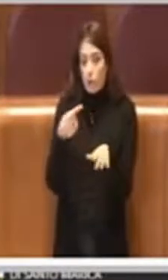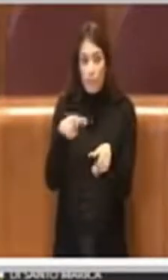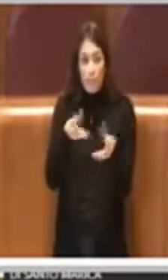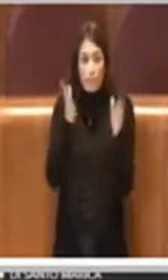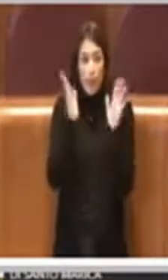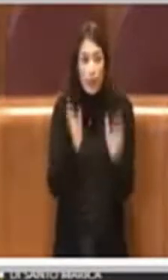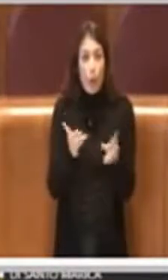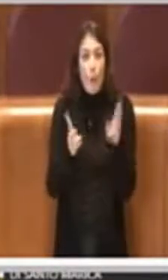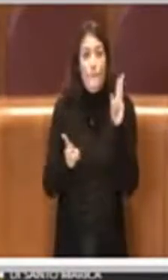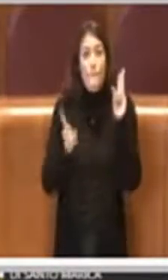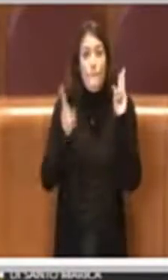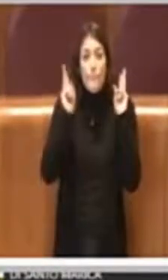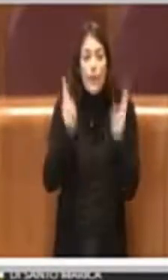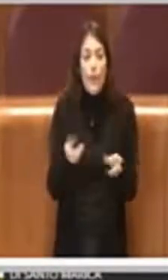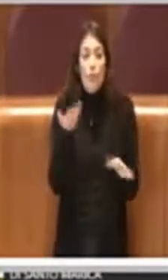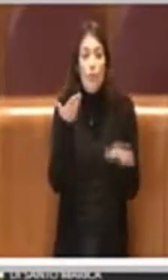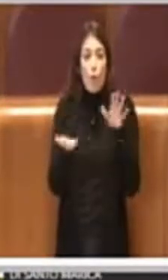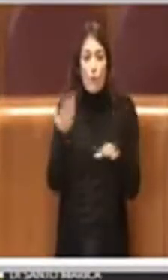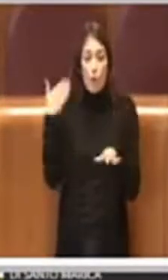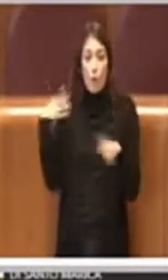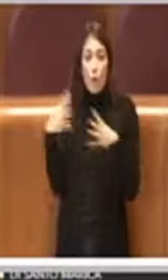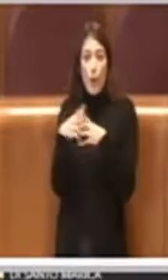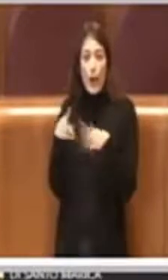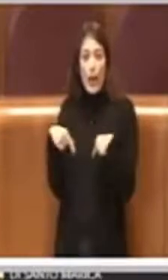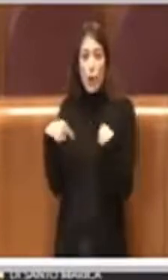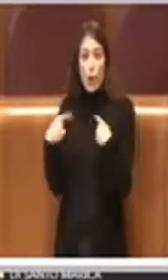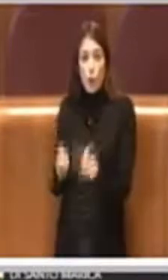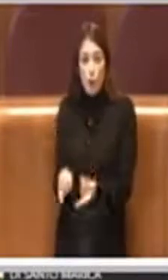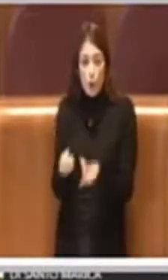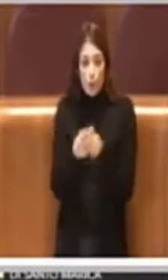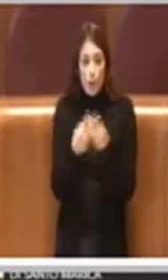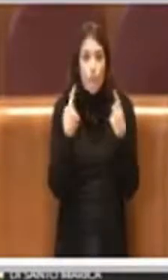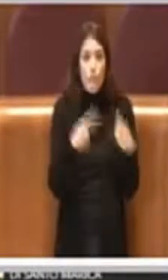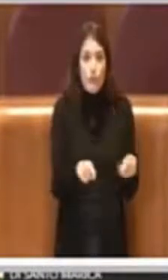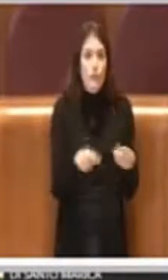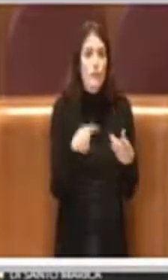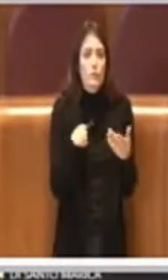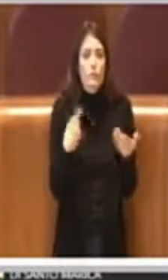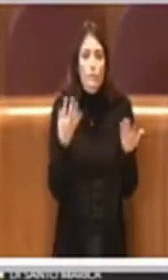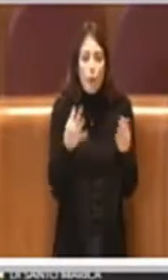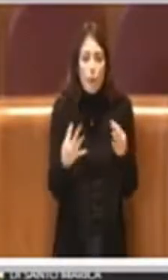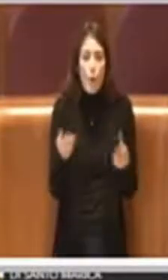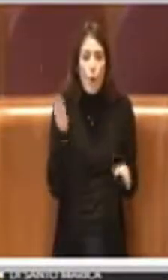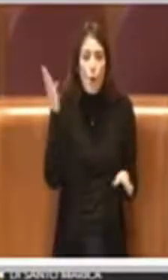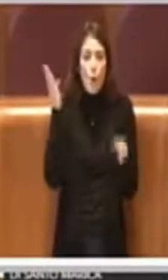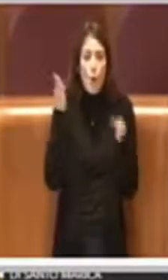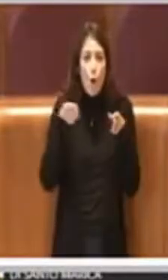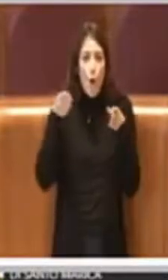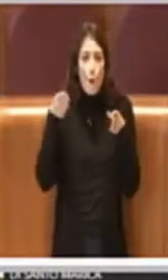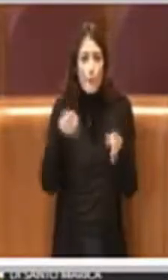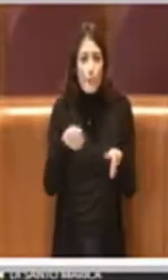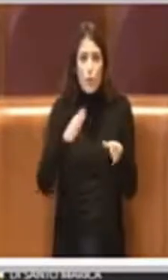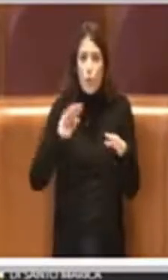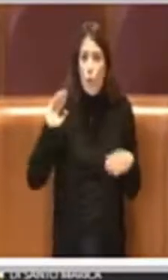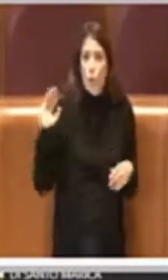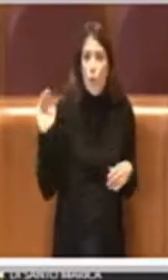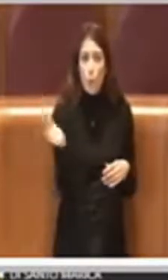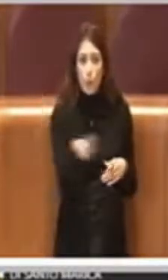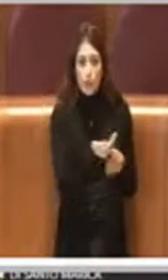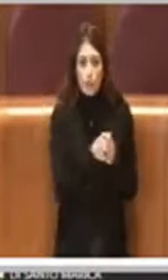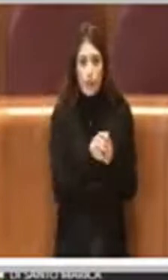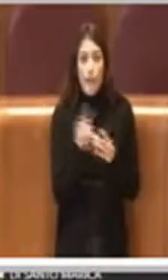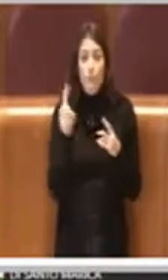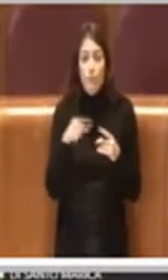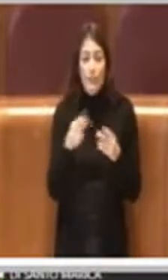Questa emergenza ha colpito le attività produttive e ricettive, come tutti sappiamo. In quell'occasione, bisogna dirlo,